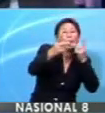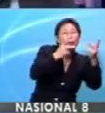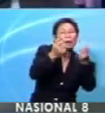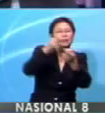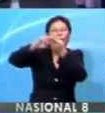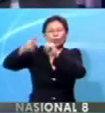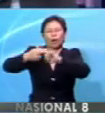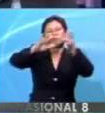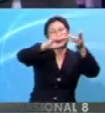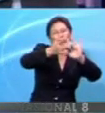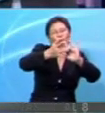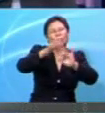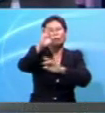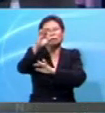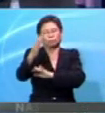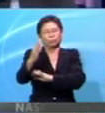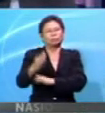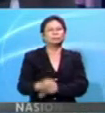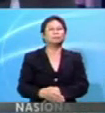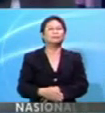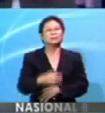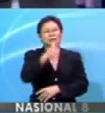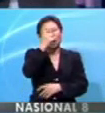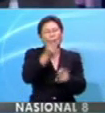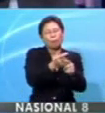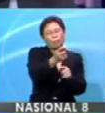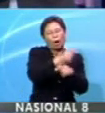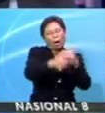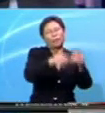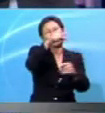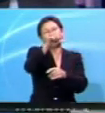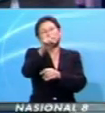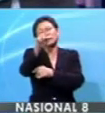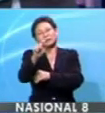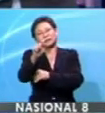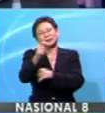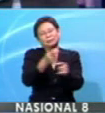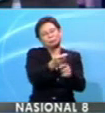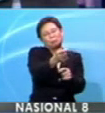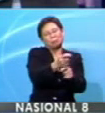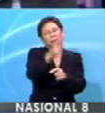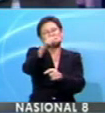Rakan di laman sosial Facebook I gara-gara gurauan beliau berhubung Cukai barang dan perkhidmatan